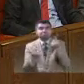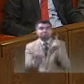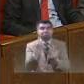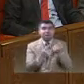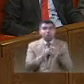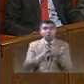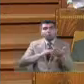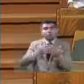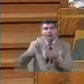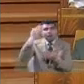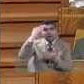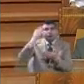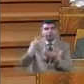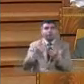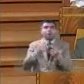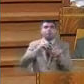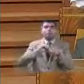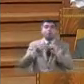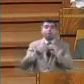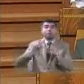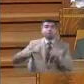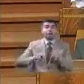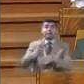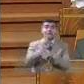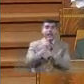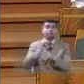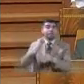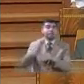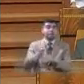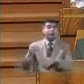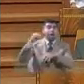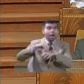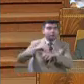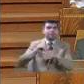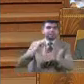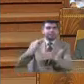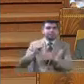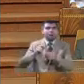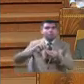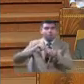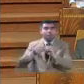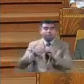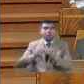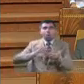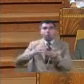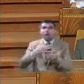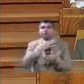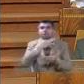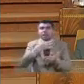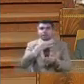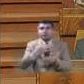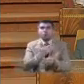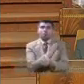لمواجهة اختلالات مالية العمومية؟ الاستدانة وبالشكل الذي تتم به يشكل حاليا أسهل حلول لهذه